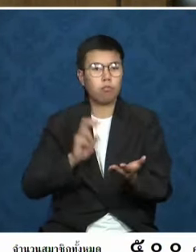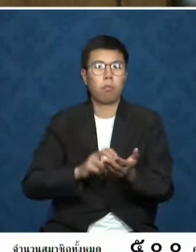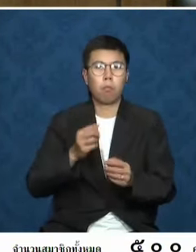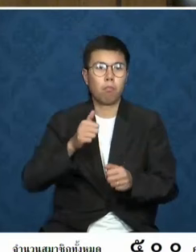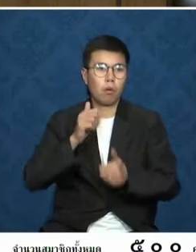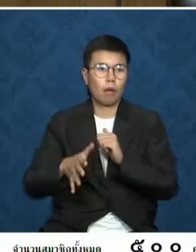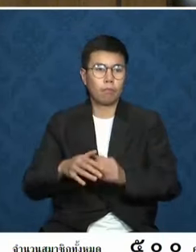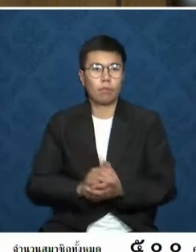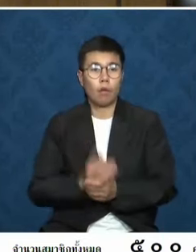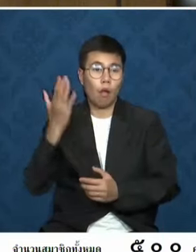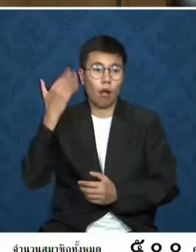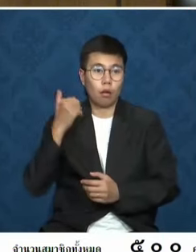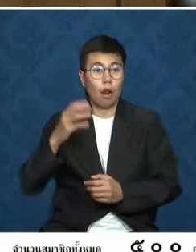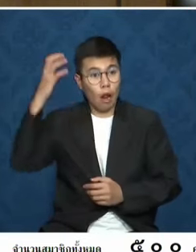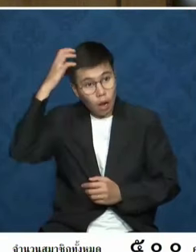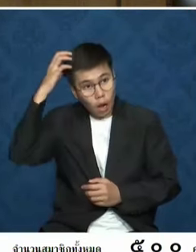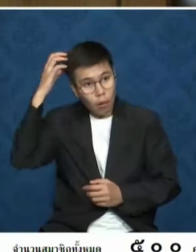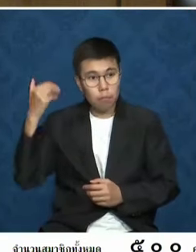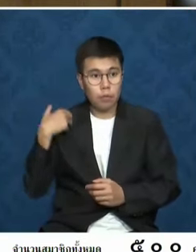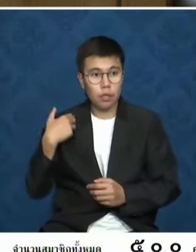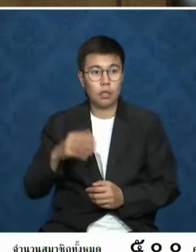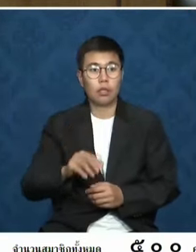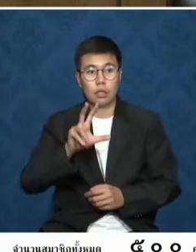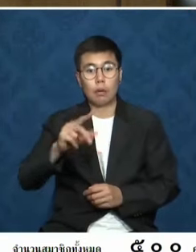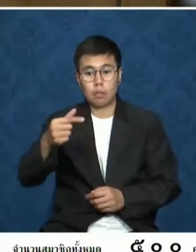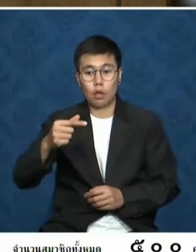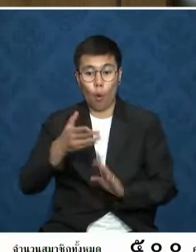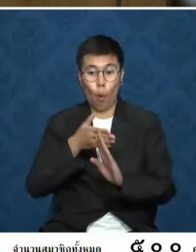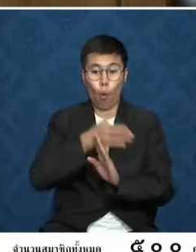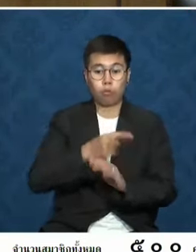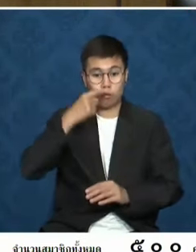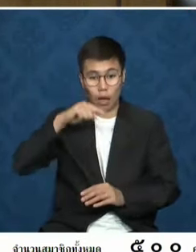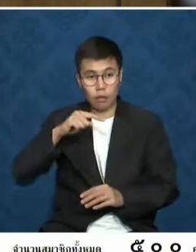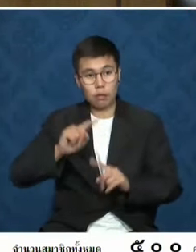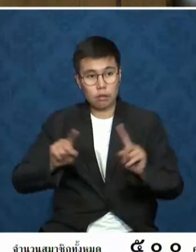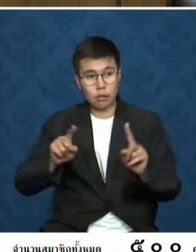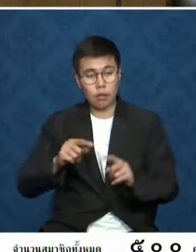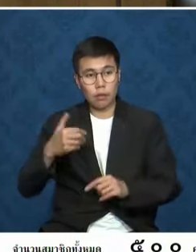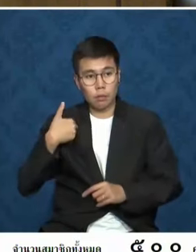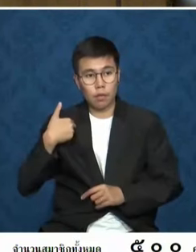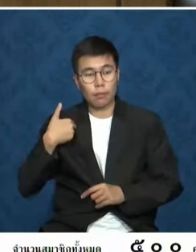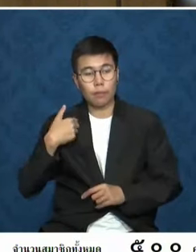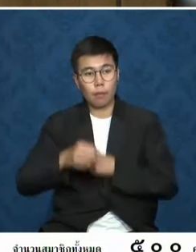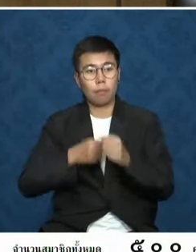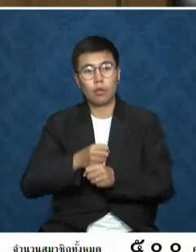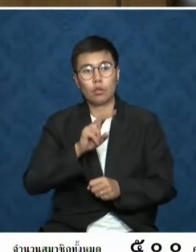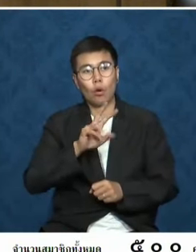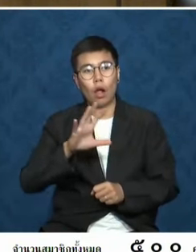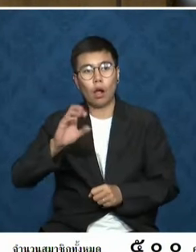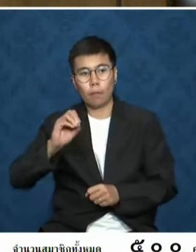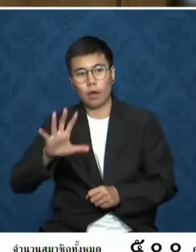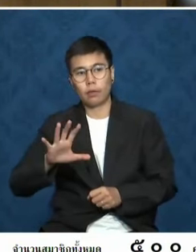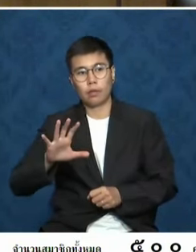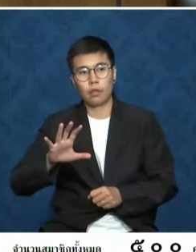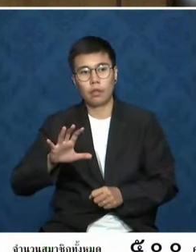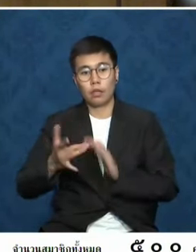เพระว่าในขณะนั้น ประเทศเราเองมีการใช้ 3G ก่ปเทศไทยอีกแต่เมื่อมีการใช้ของคนปี 20155 เกิ